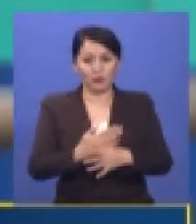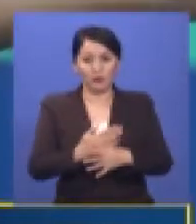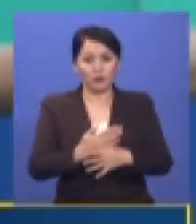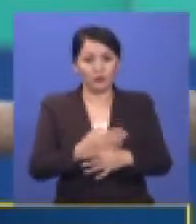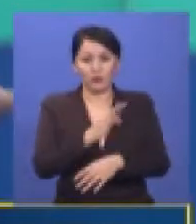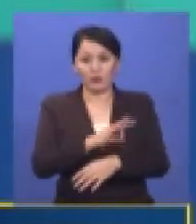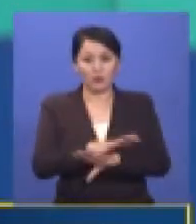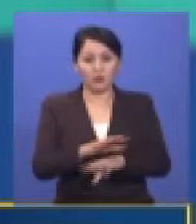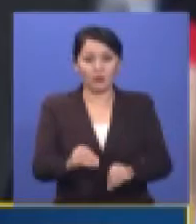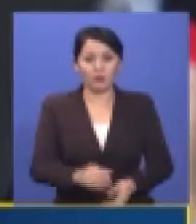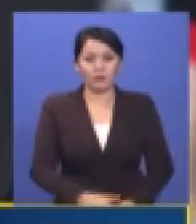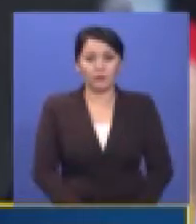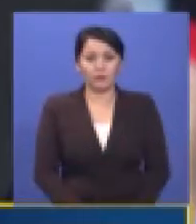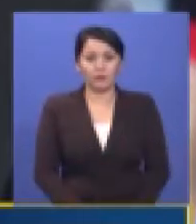келеді.